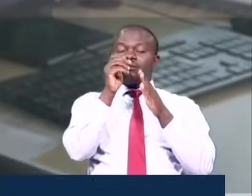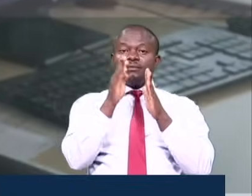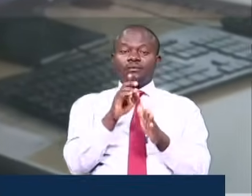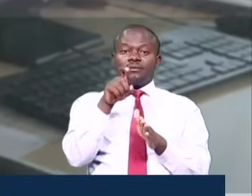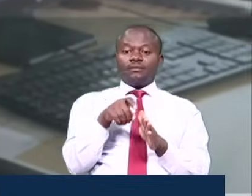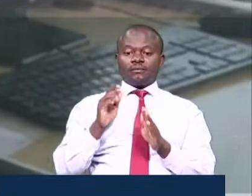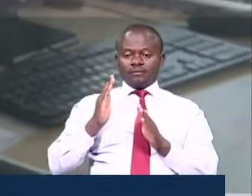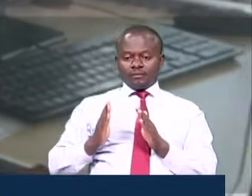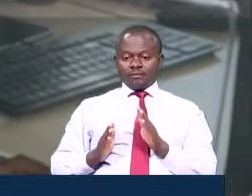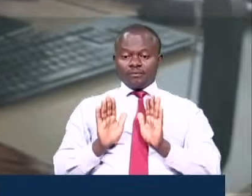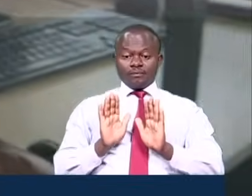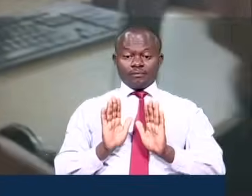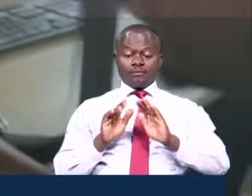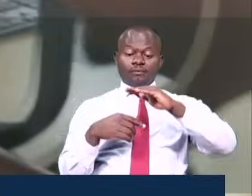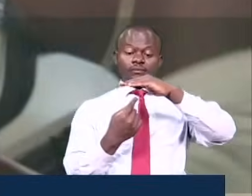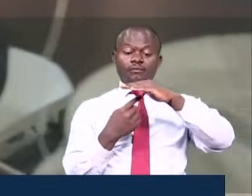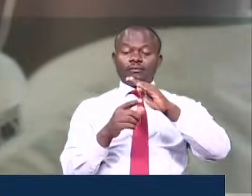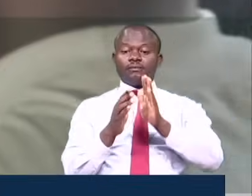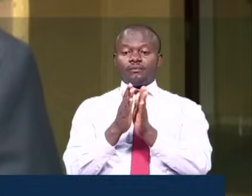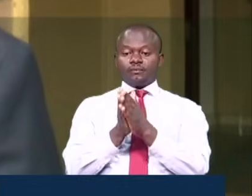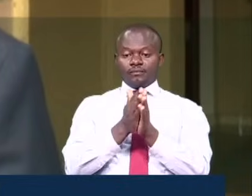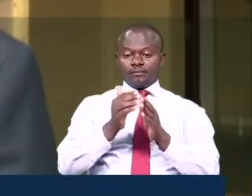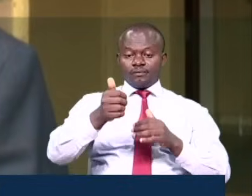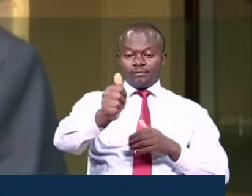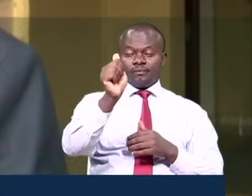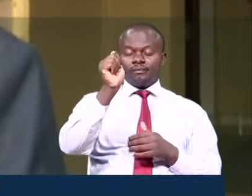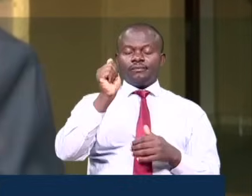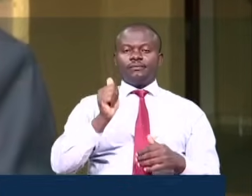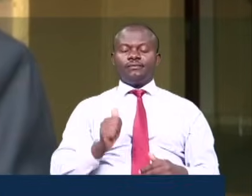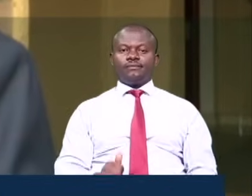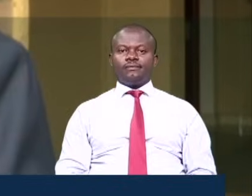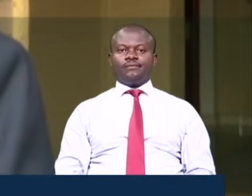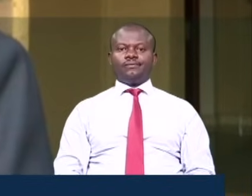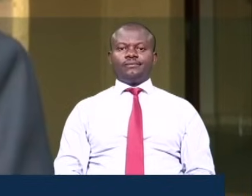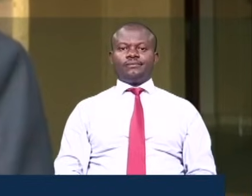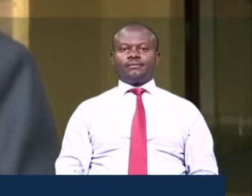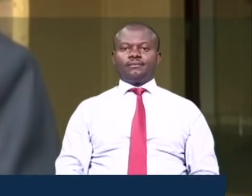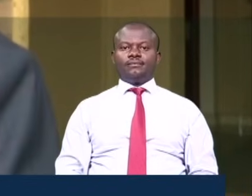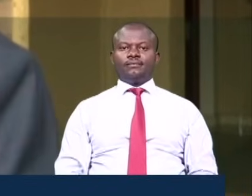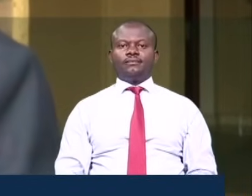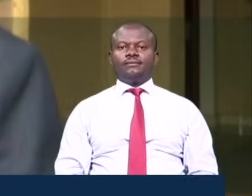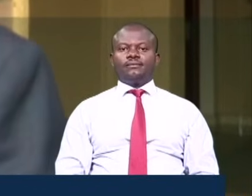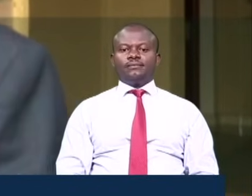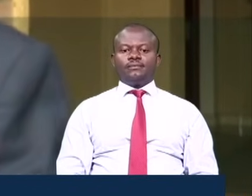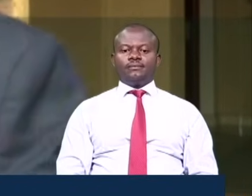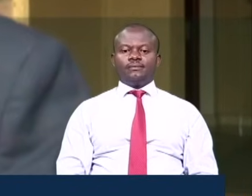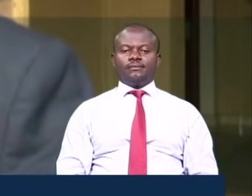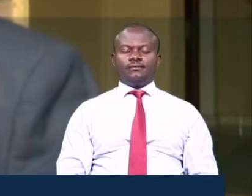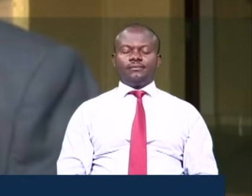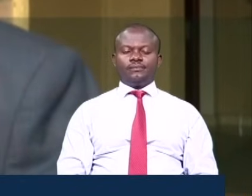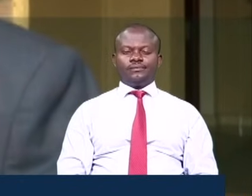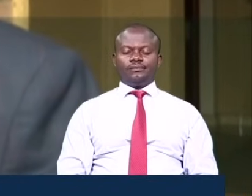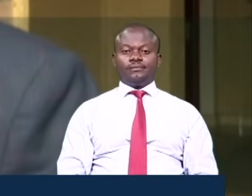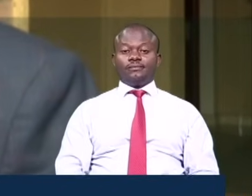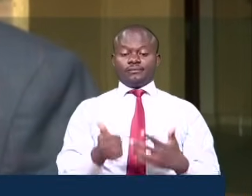agomba kwitwararika imiterere n'amateka yarwo We recognized that journalists for instance are self-censoring.